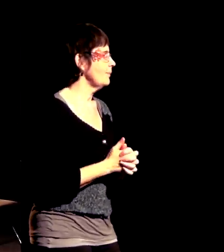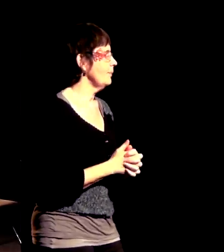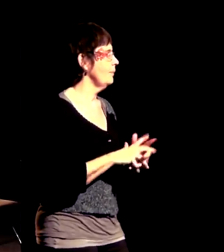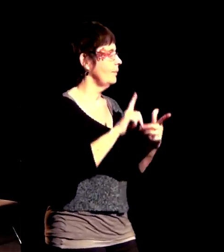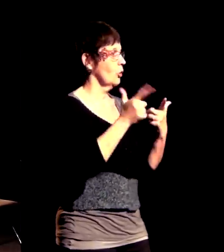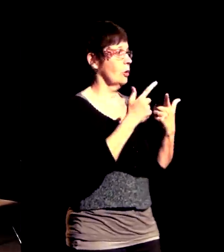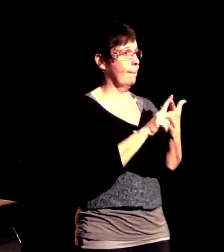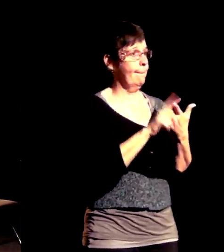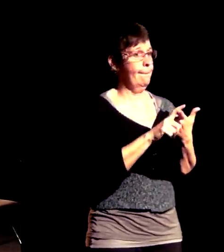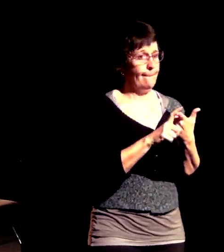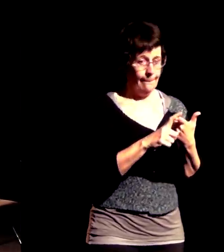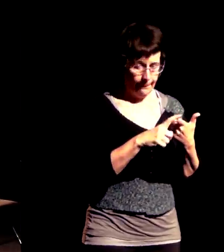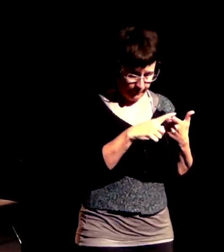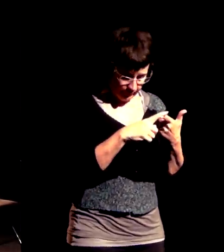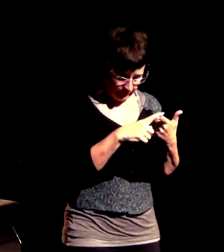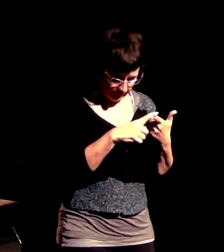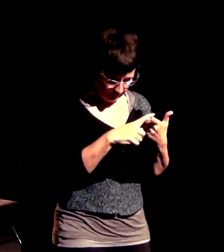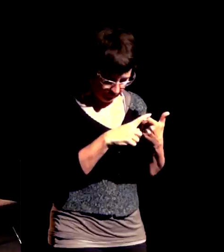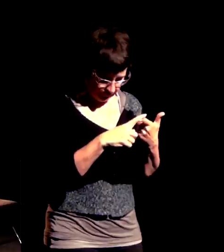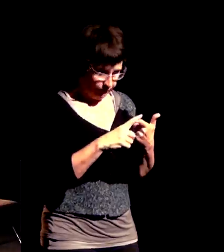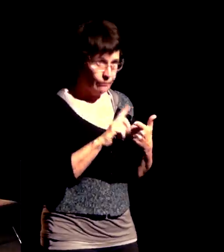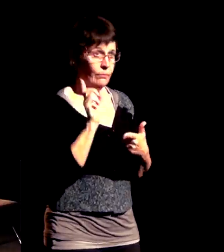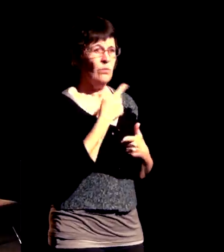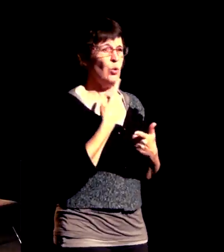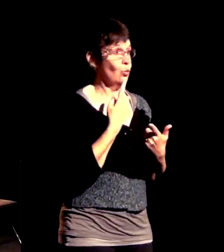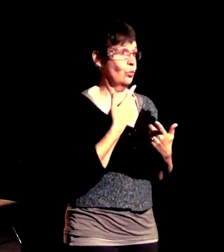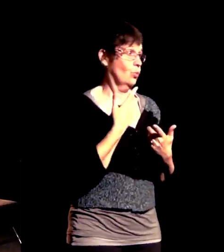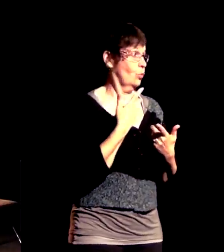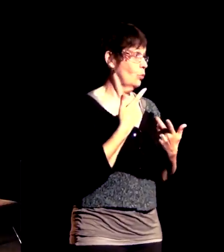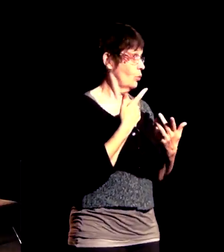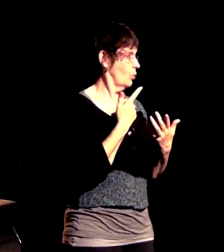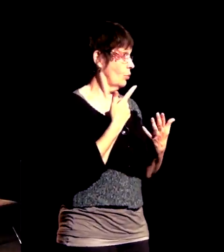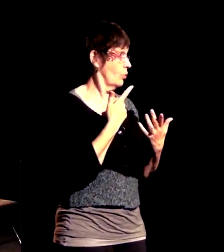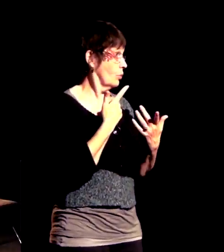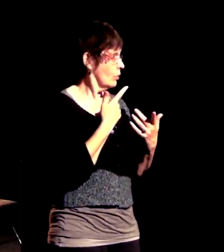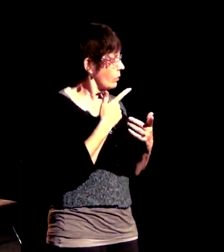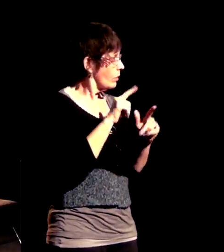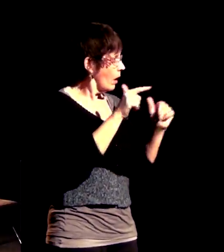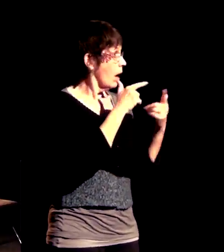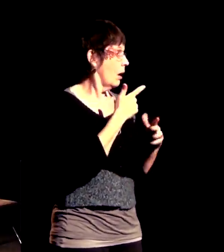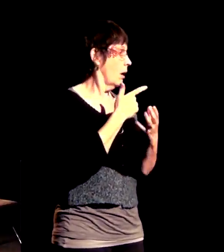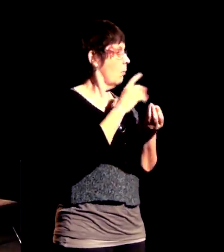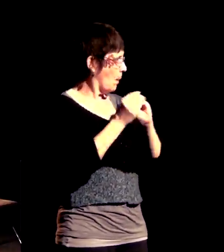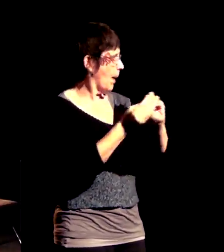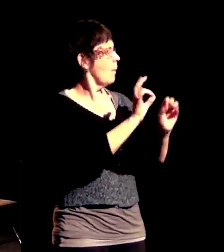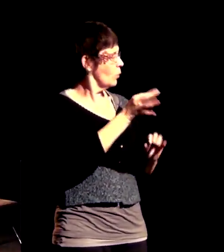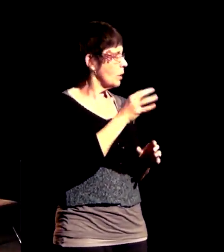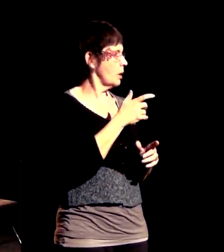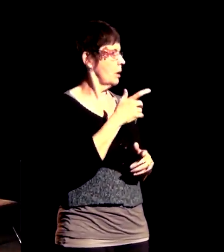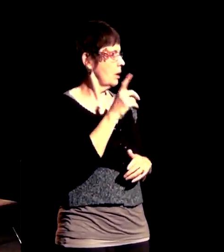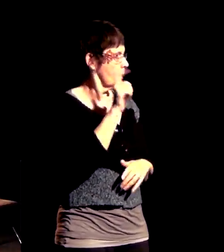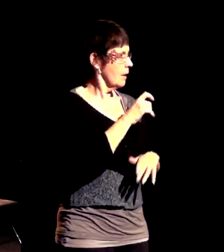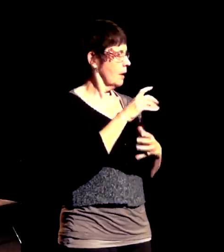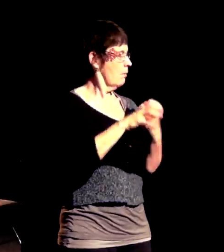Deuxième truc, c'est nous sommes tous dans la merde, oui, mais nous avons un point d'intersection. On peut faire des choses ensemble. On peut se battre